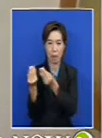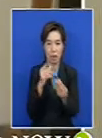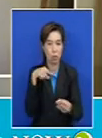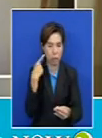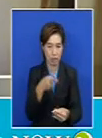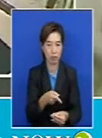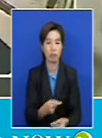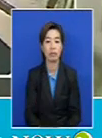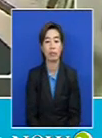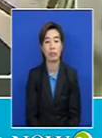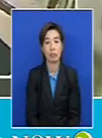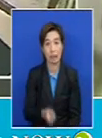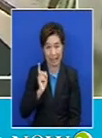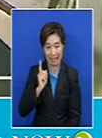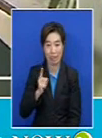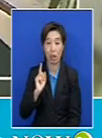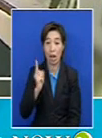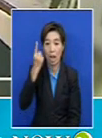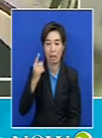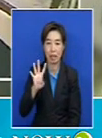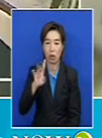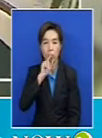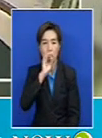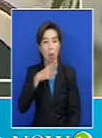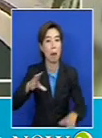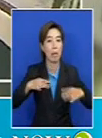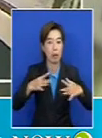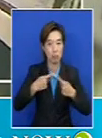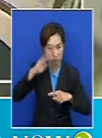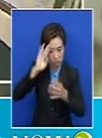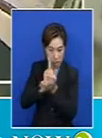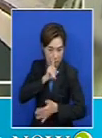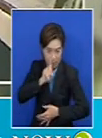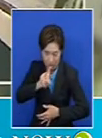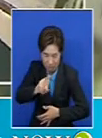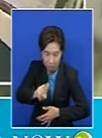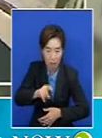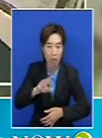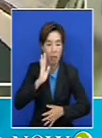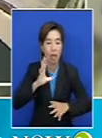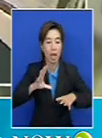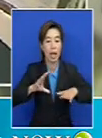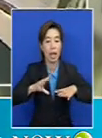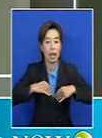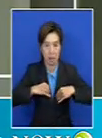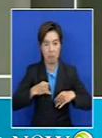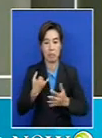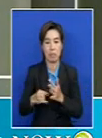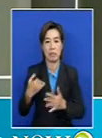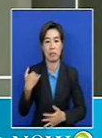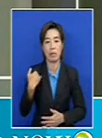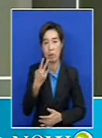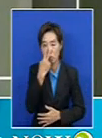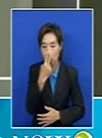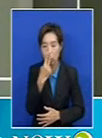ครับคือตอนแรกให้การปฏิเสธแต่พอตำรวจซับหนักเข้าก็รับสารภาพนะฮะเดี๋ยวว่ากันอีกทีนึงเพราะว่